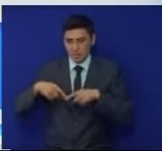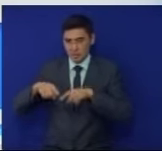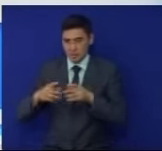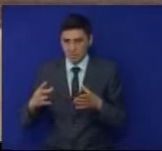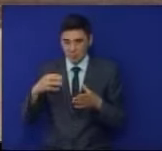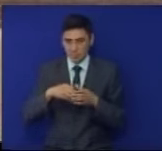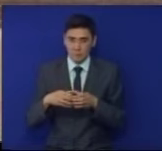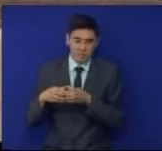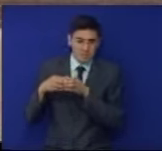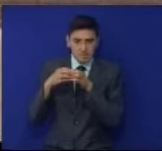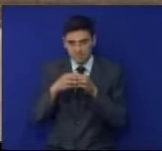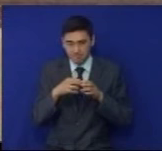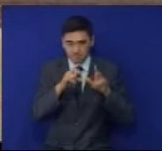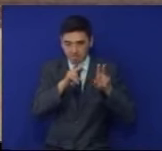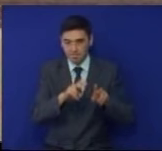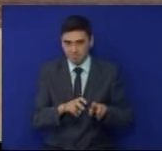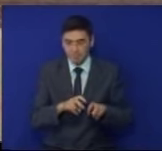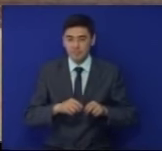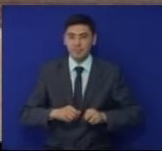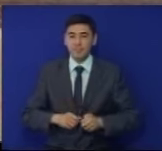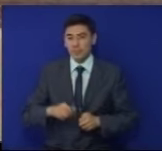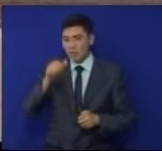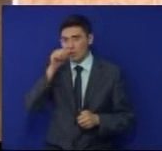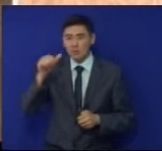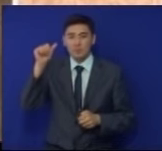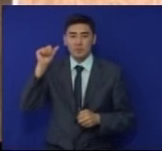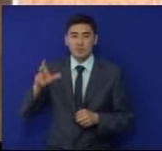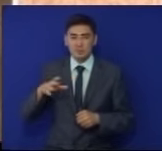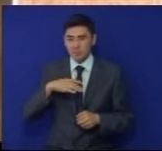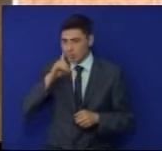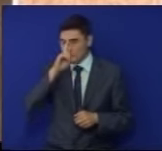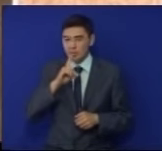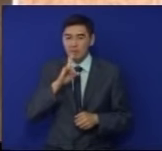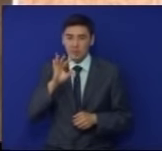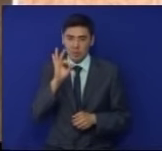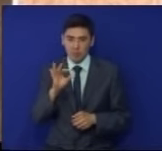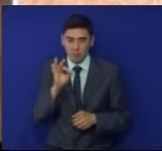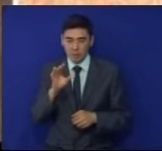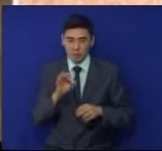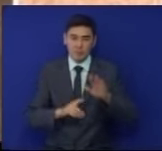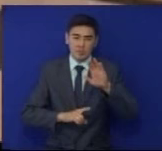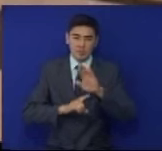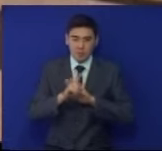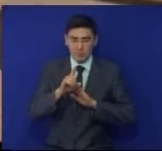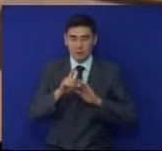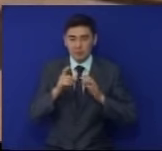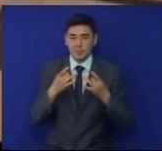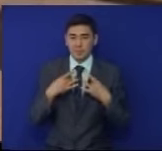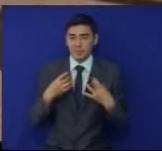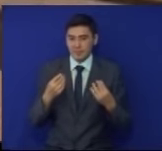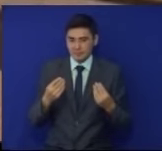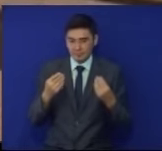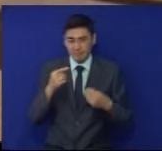организации. Напомним, что торжественный запуск каскадного фонтана состоялся в октябре прошлого года. Тогда подрядчик